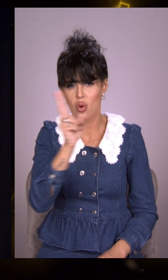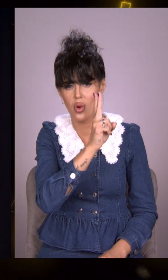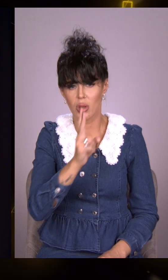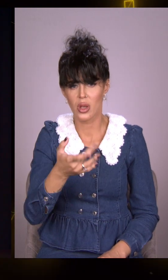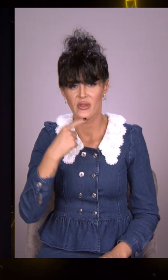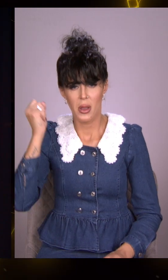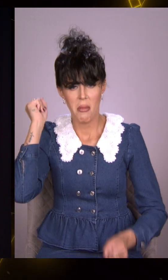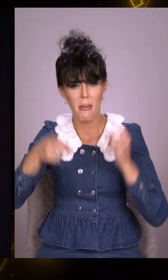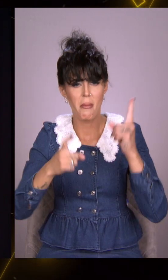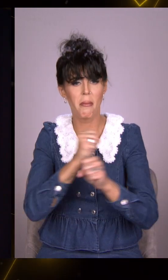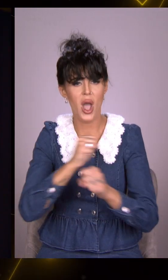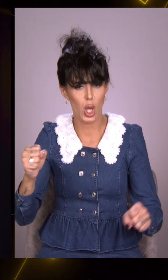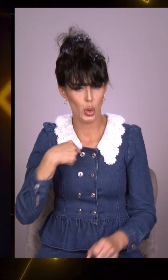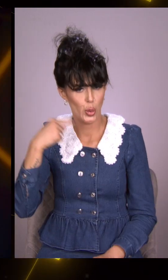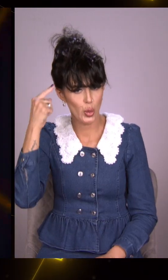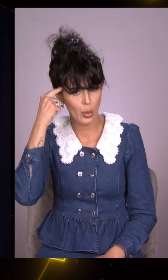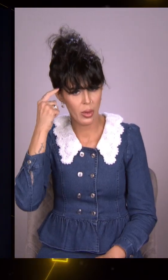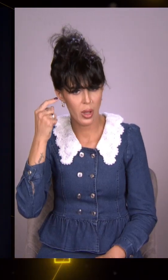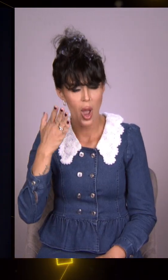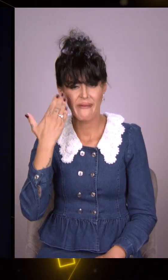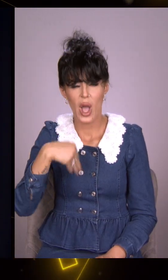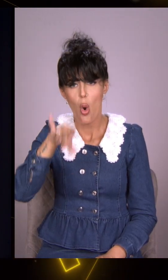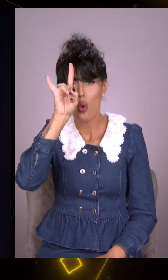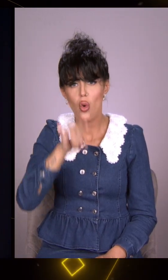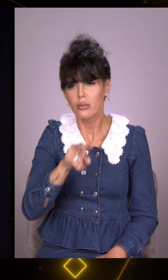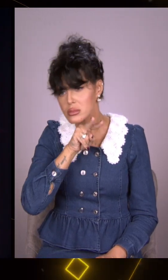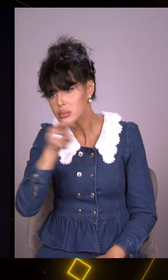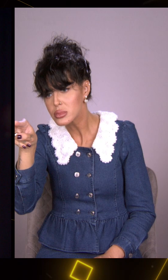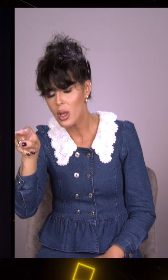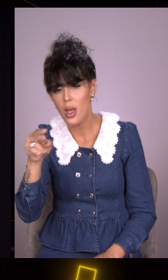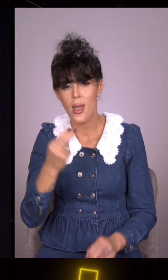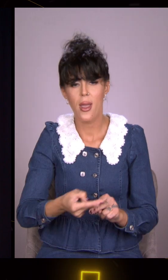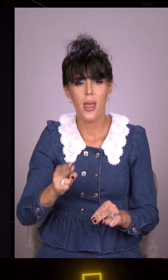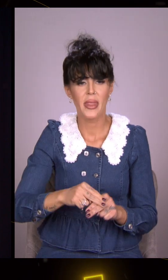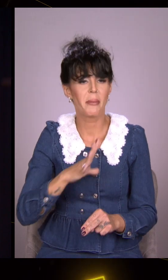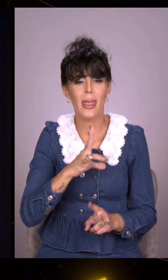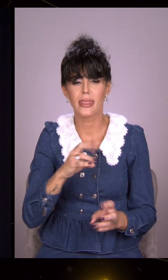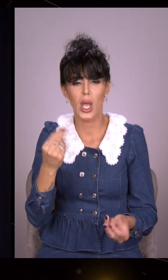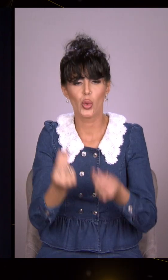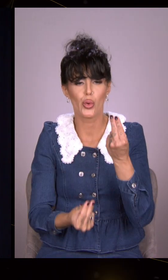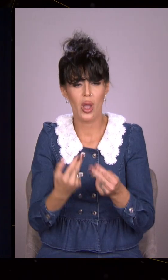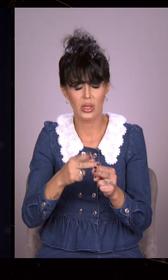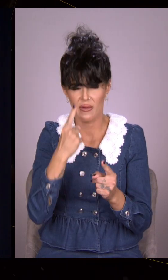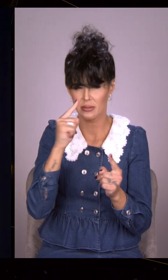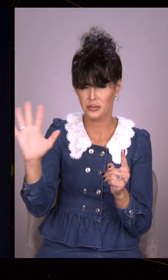дурачок в войну петарди кидає. Коли ми глянули в окно, то були не петарди, були огоньки.